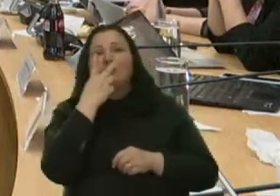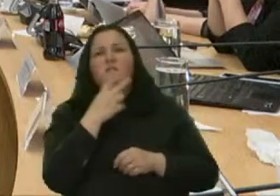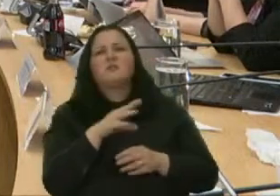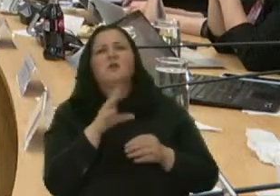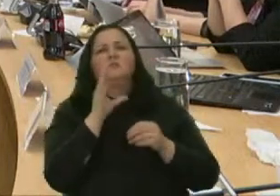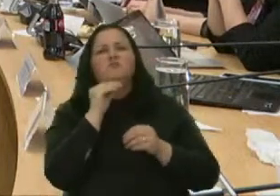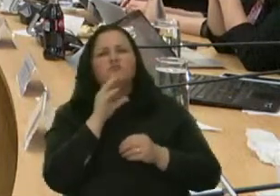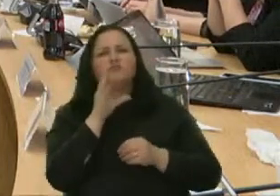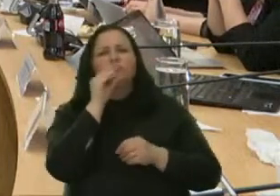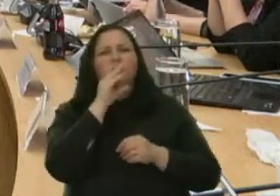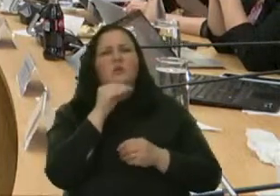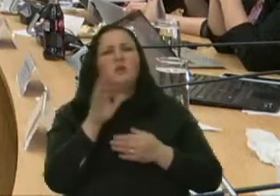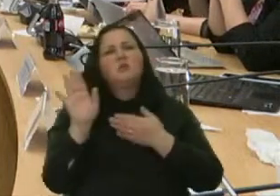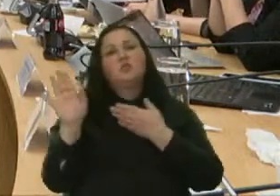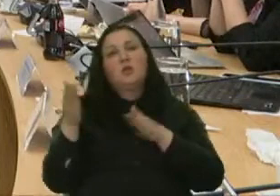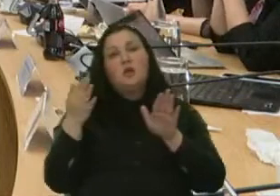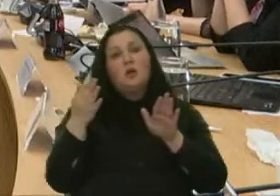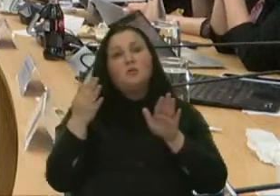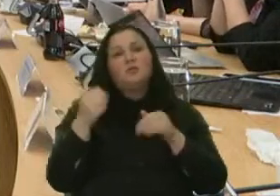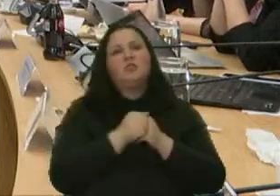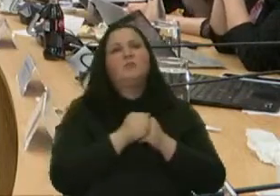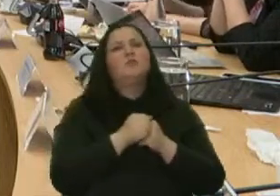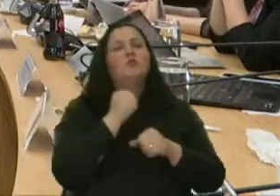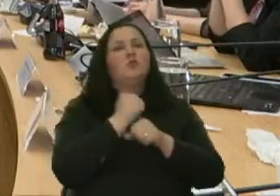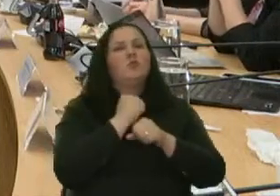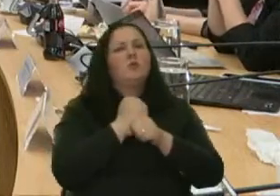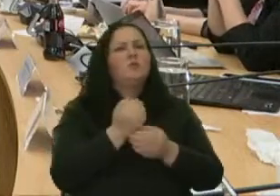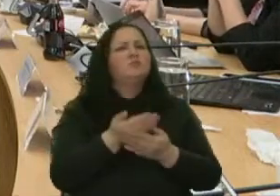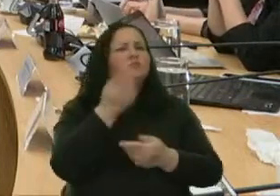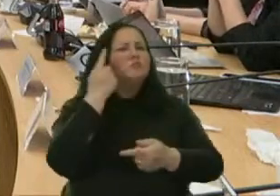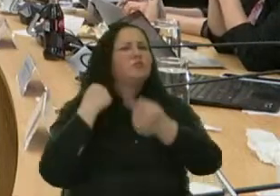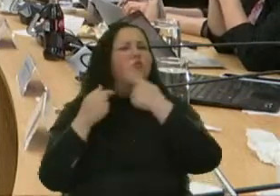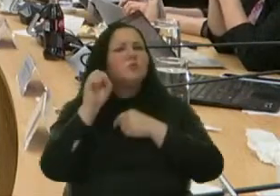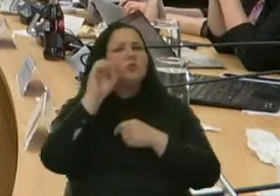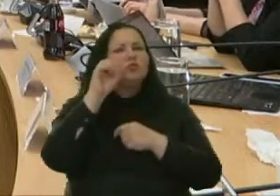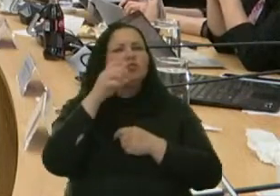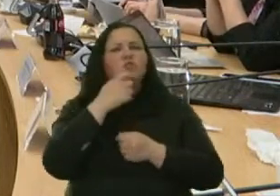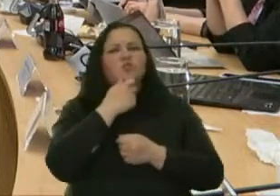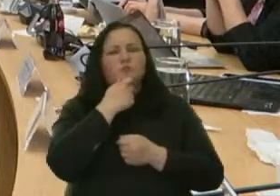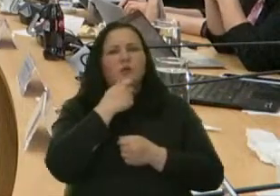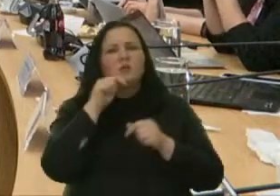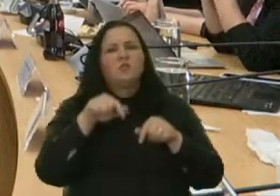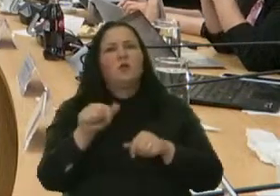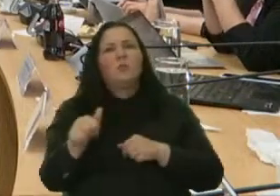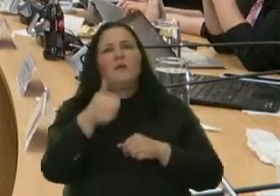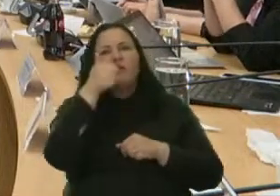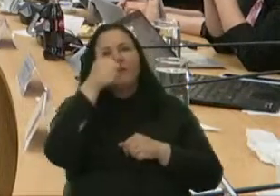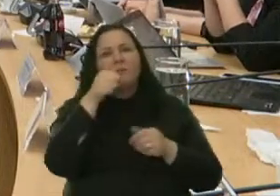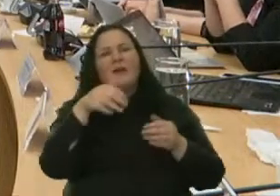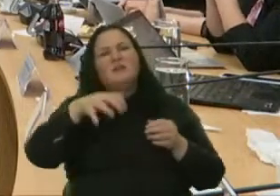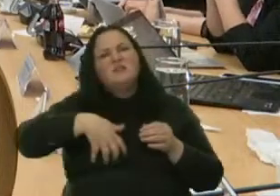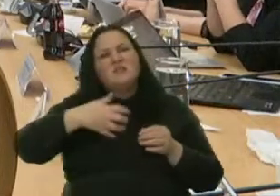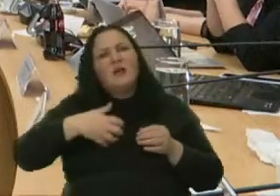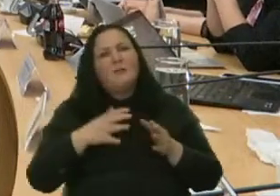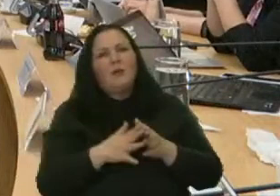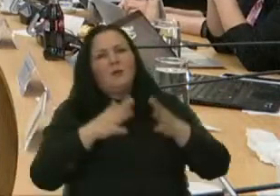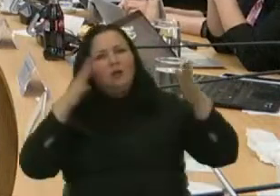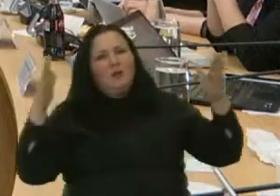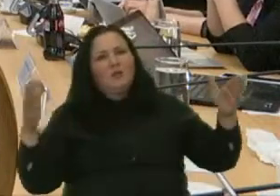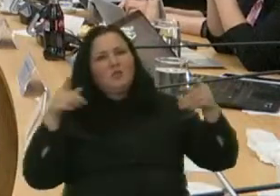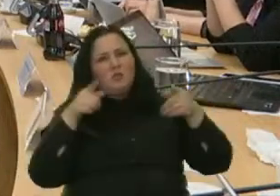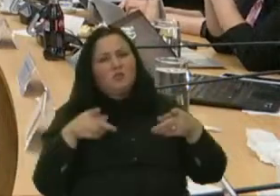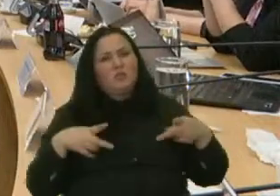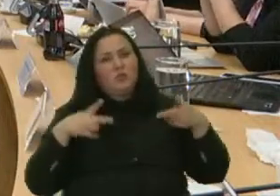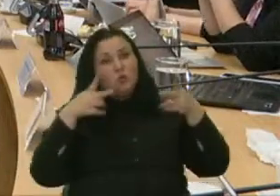s au început lucrările la centura de sud de peste 15 ani și abia anul acesta asa vom avea prima sapă cum ar fi lărgirea acestui